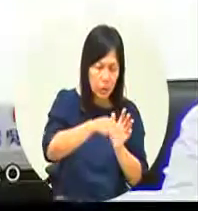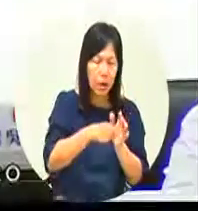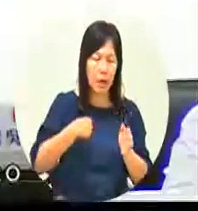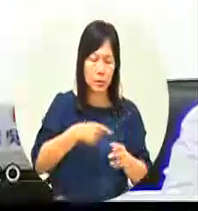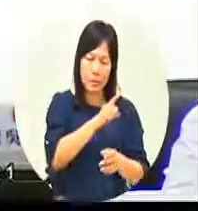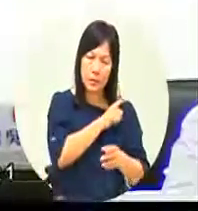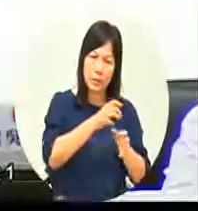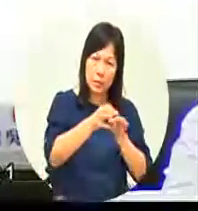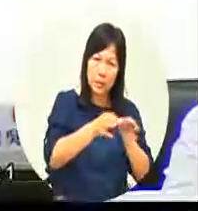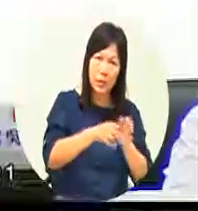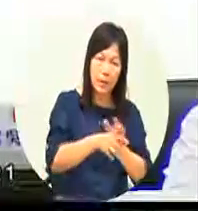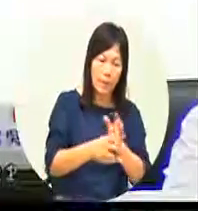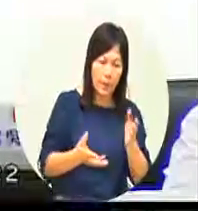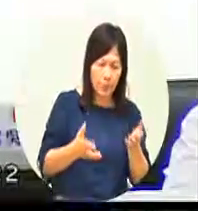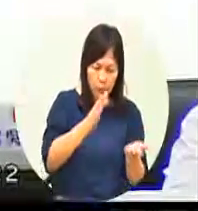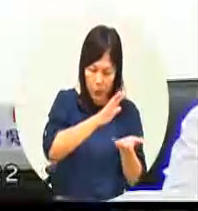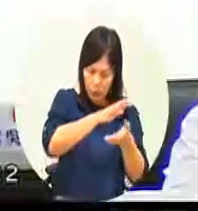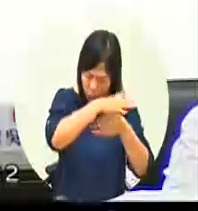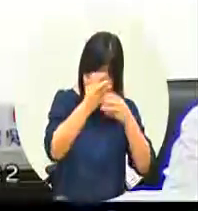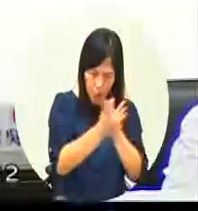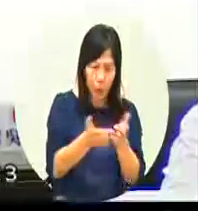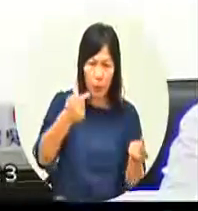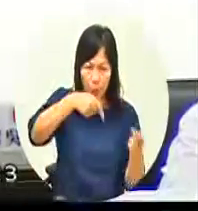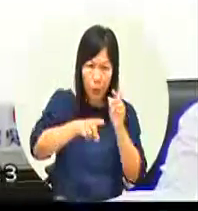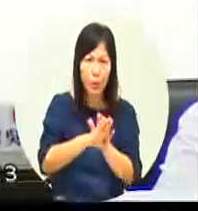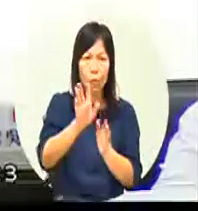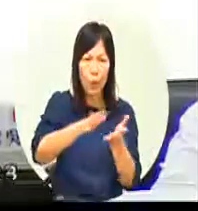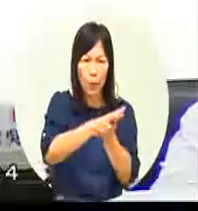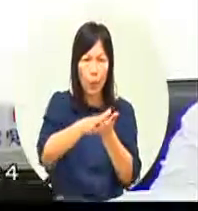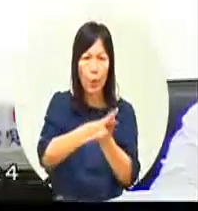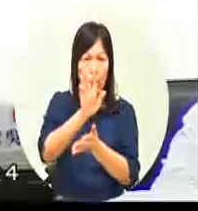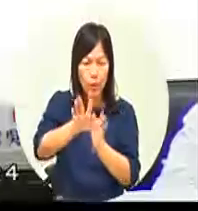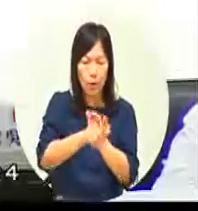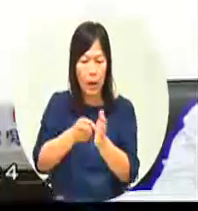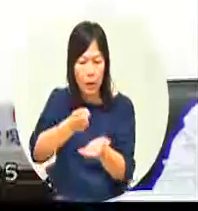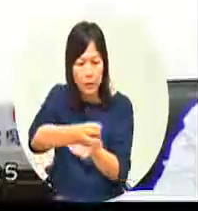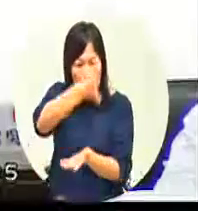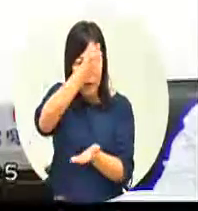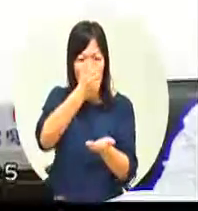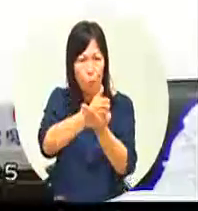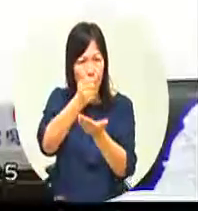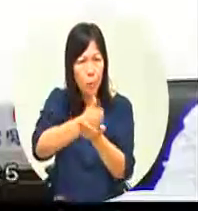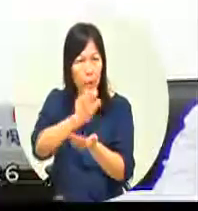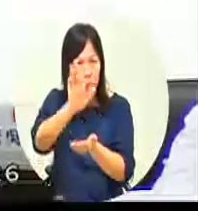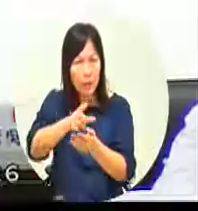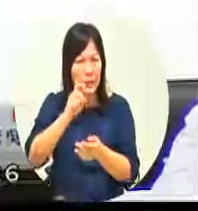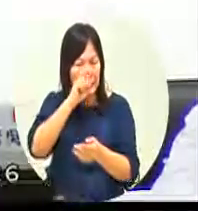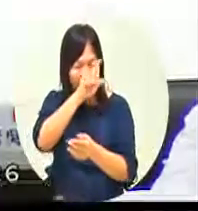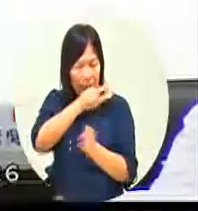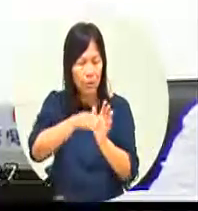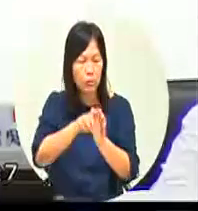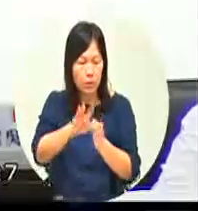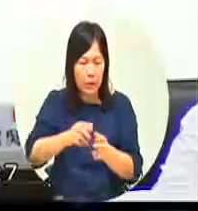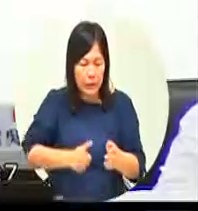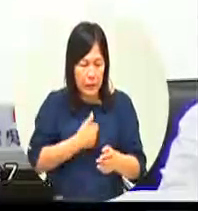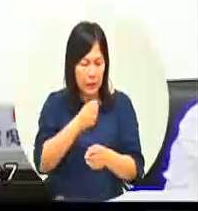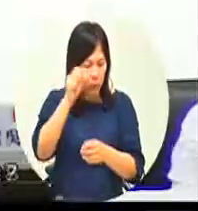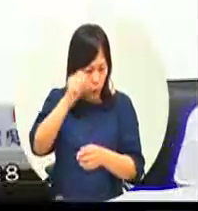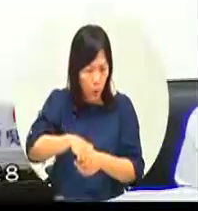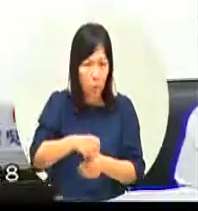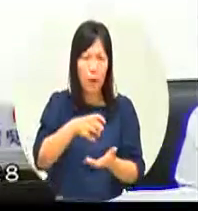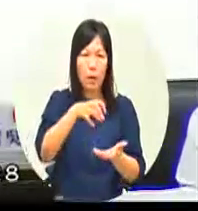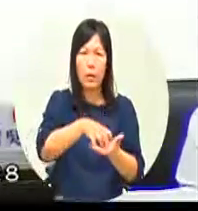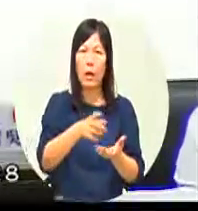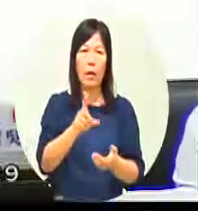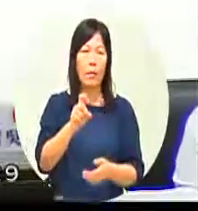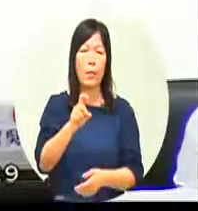西，他们全部都混在一起，这就是我们每一次大楼的垃圾出去，我们没有办法做真正的认证的地方。那特别我